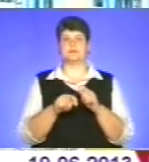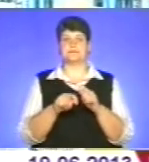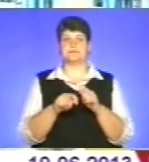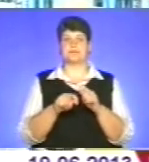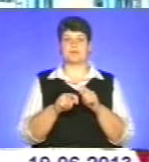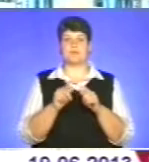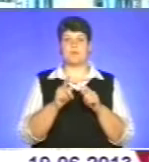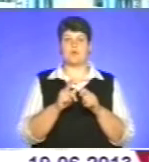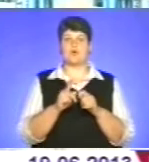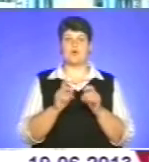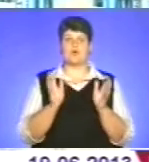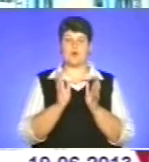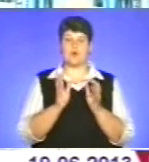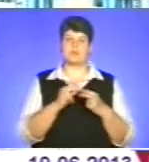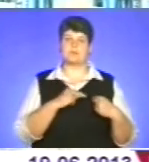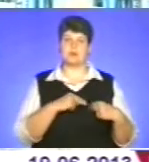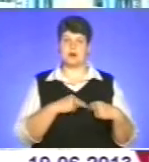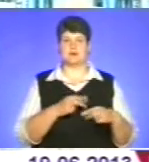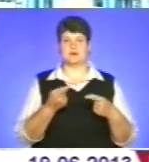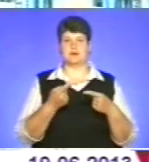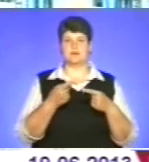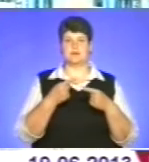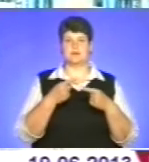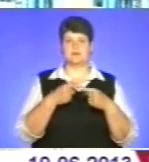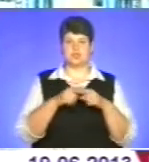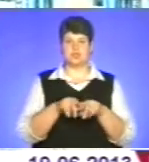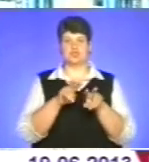по охоронній праці, по технічних наглядах.